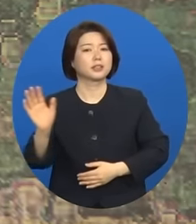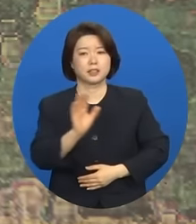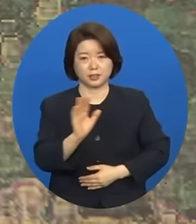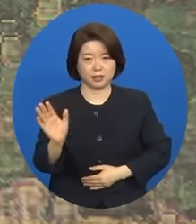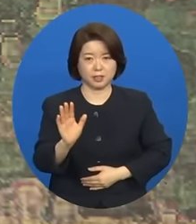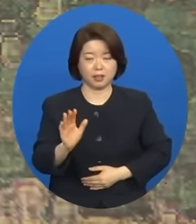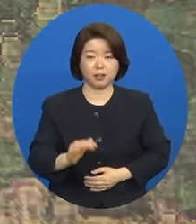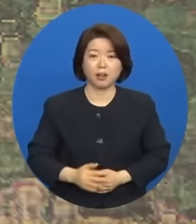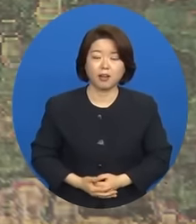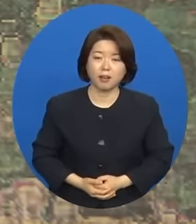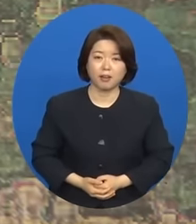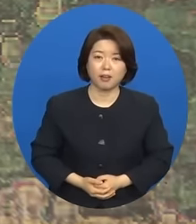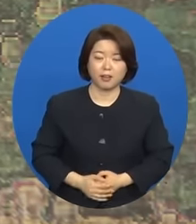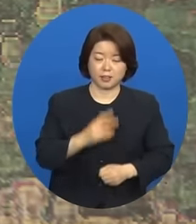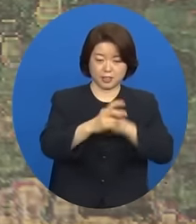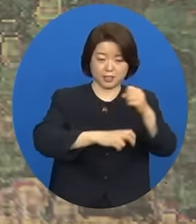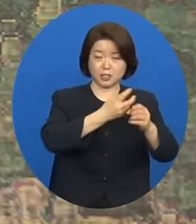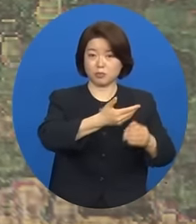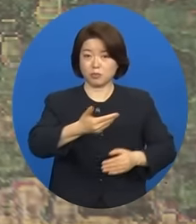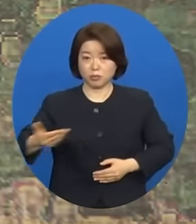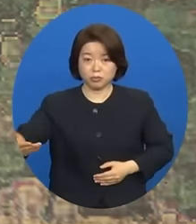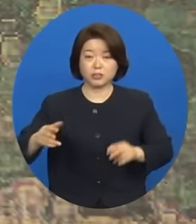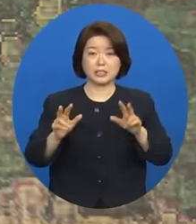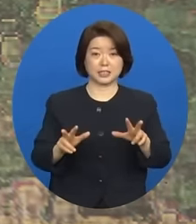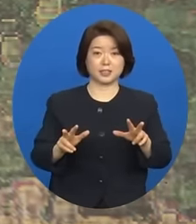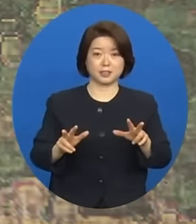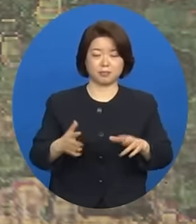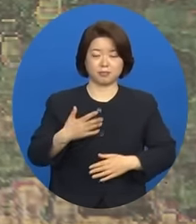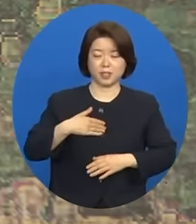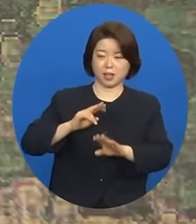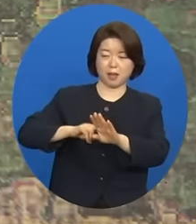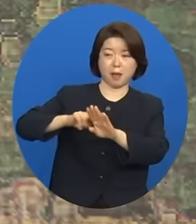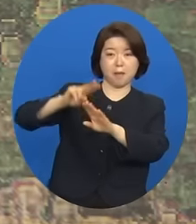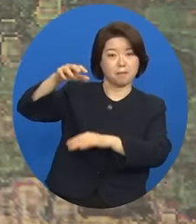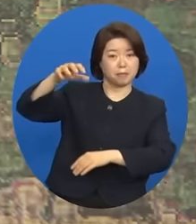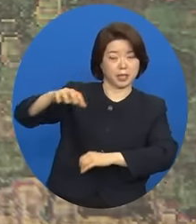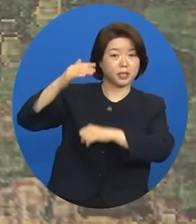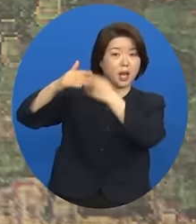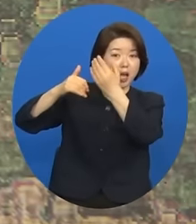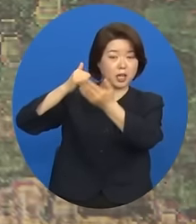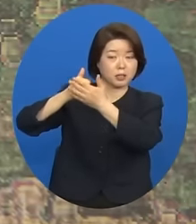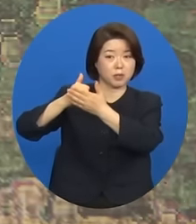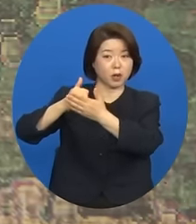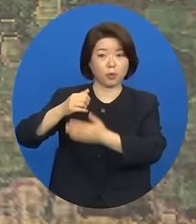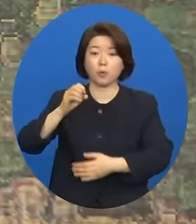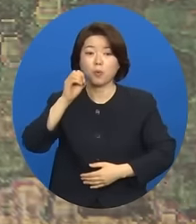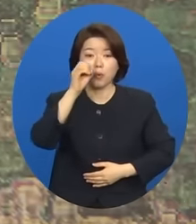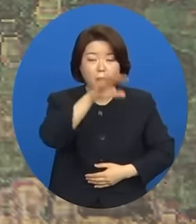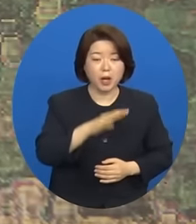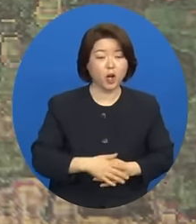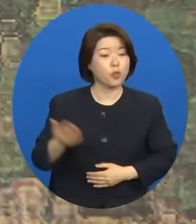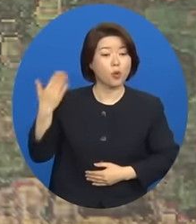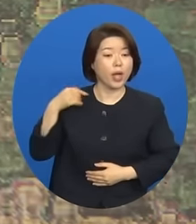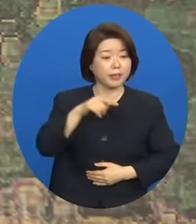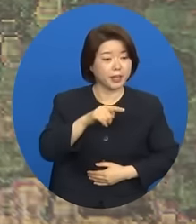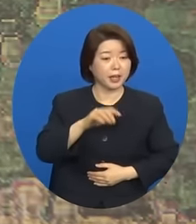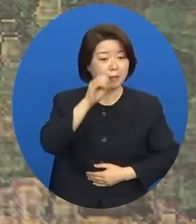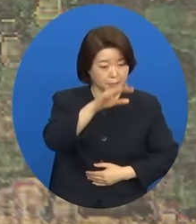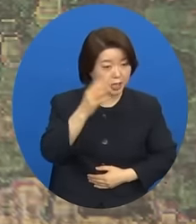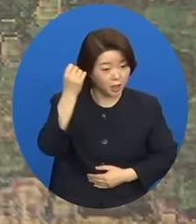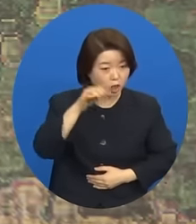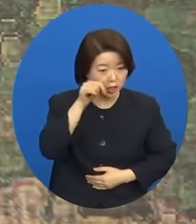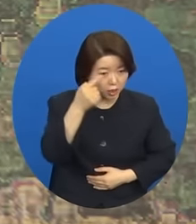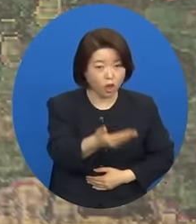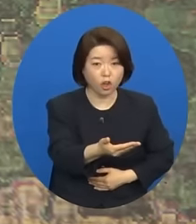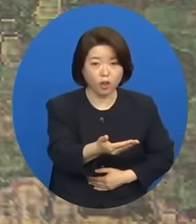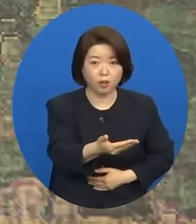그러니까 지금 20년이 지난 다음에 나는 베델의 하나님이야 라고 소개를 하면서 너 그때 베델에서 내가 했던 말